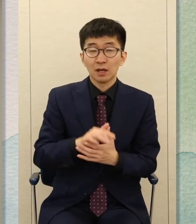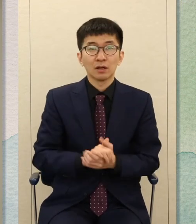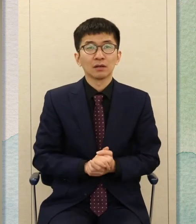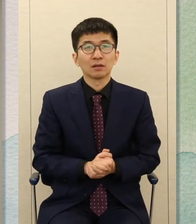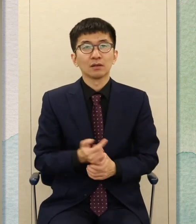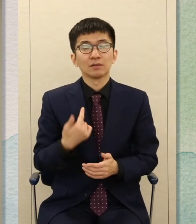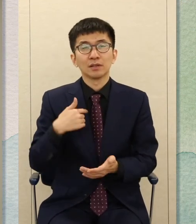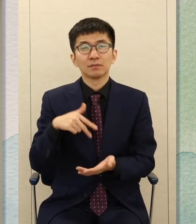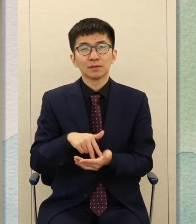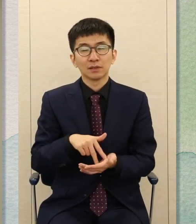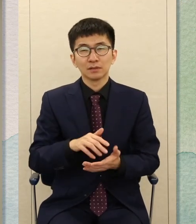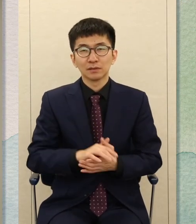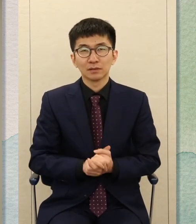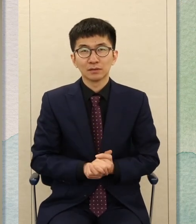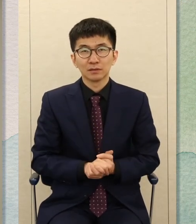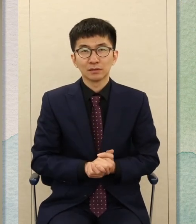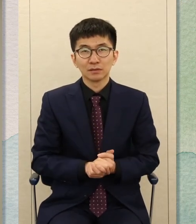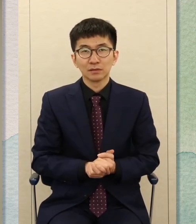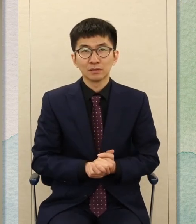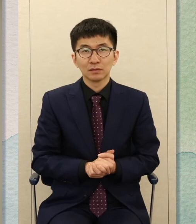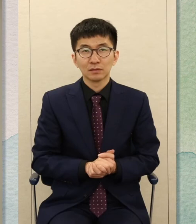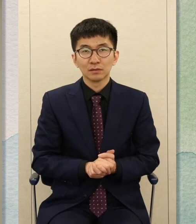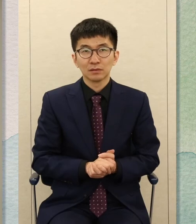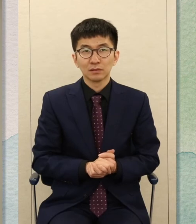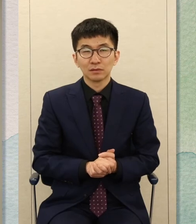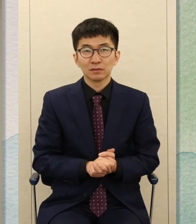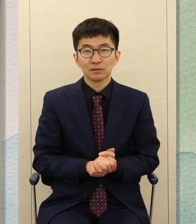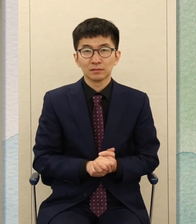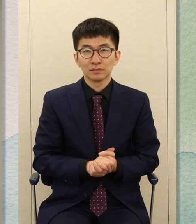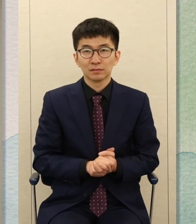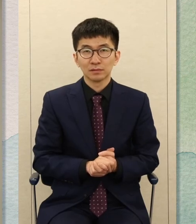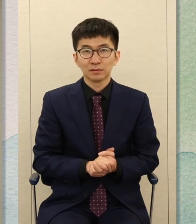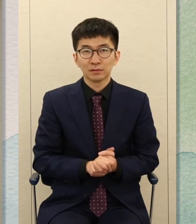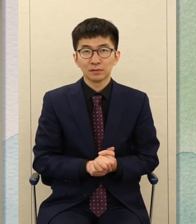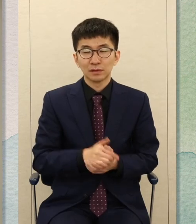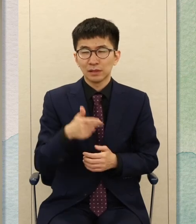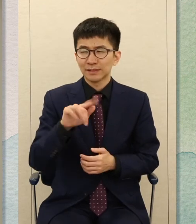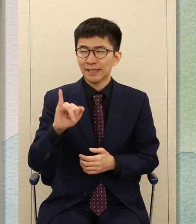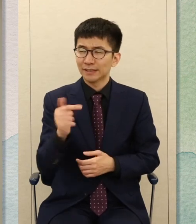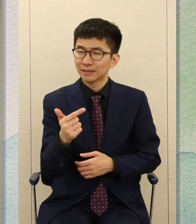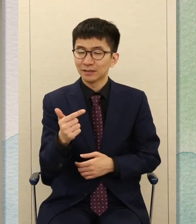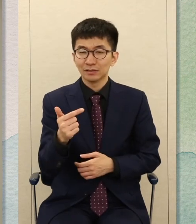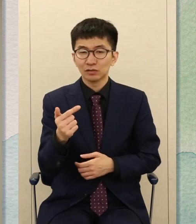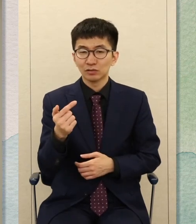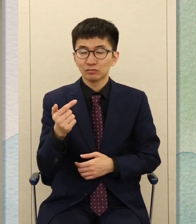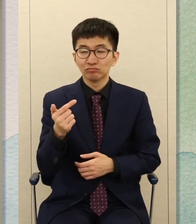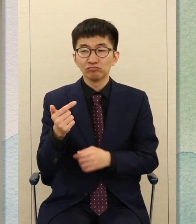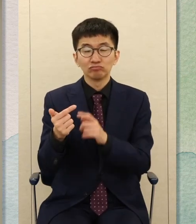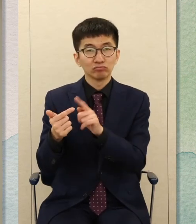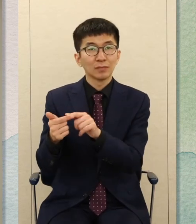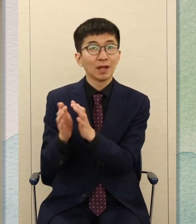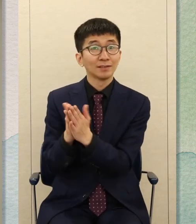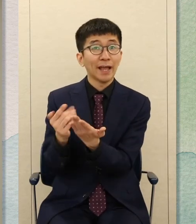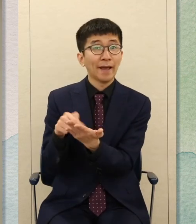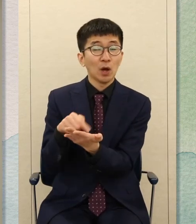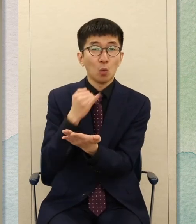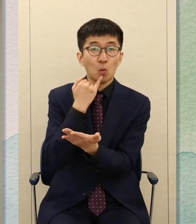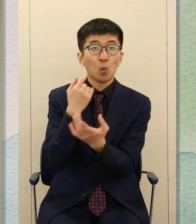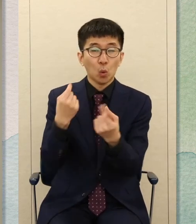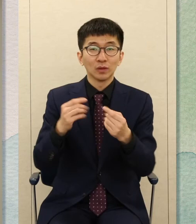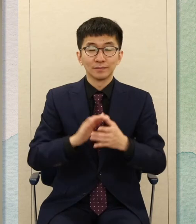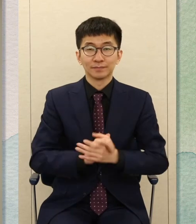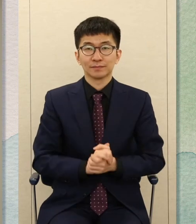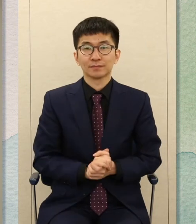제일 먼저 하라고 말씀을 드리고 있어요. 성인 같은 경우에는. 왜냐면 그게 참 토론하기가 참 좋은 이게